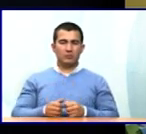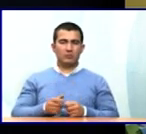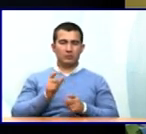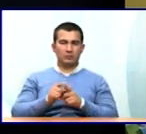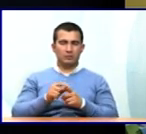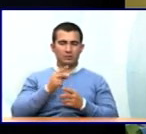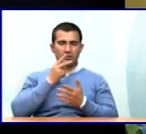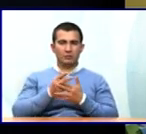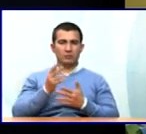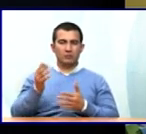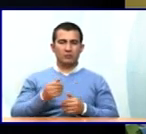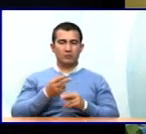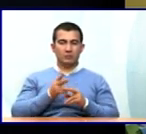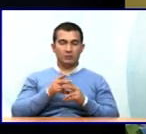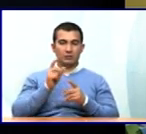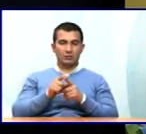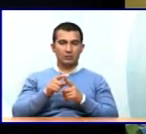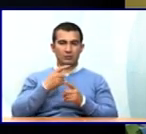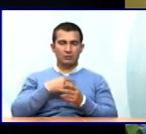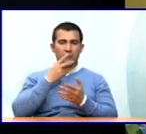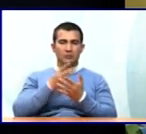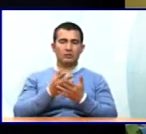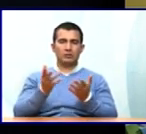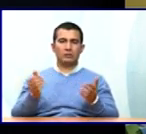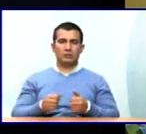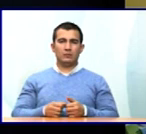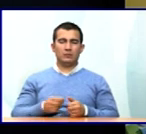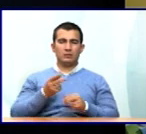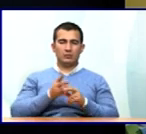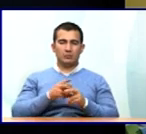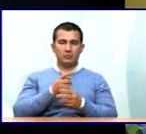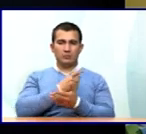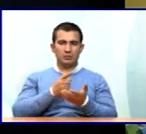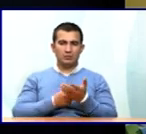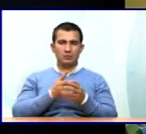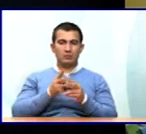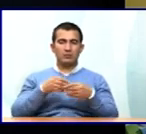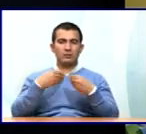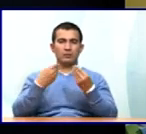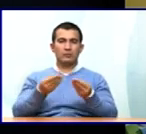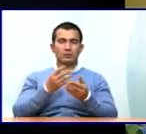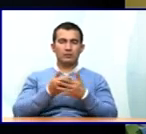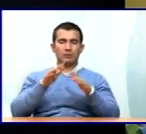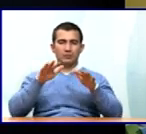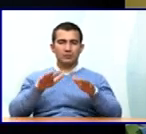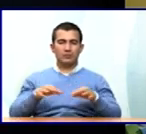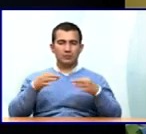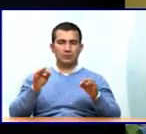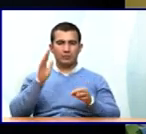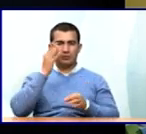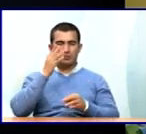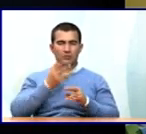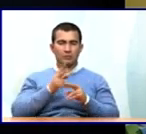qarang. Savolga o'z javobingizni yozing. Demak, bu savolga biz mana bu berilgan bo'sh oynaga yoki bo'sh